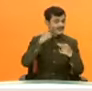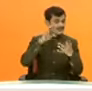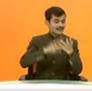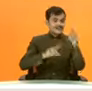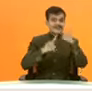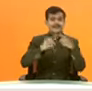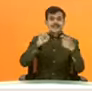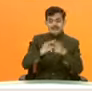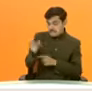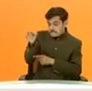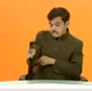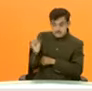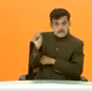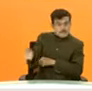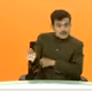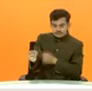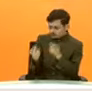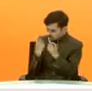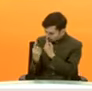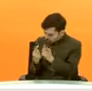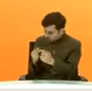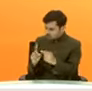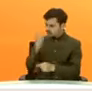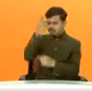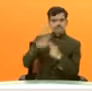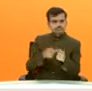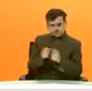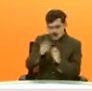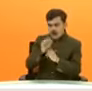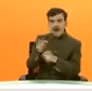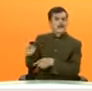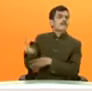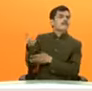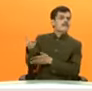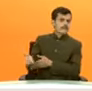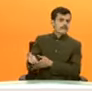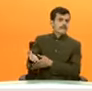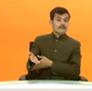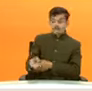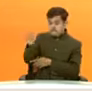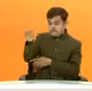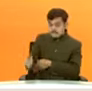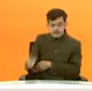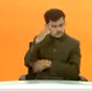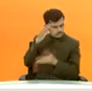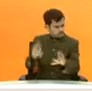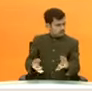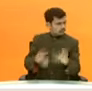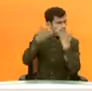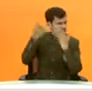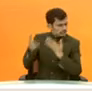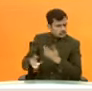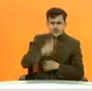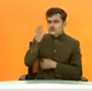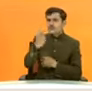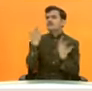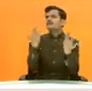डॉक्टर कस्तूरीरंगन की देखरेख में ही लॉन्च की गई थी। उनके व्यक्तित्व की एक और बात बहुत खास